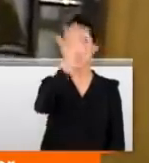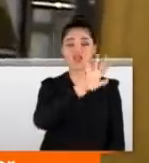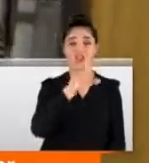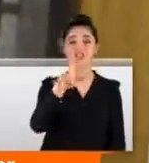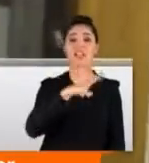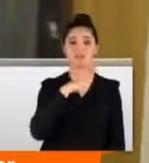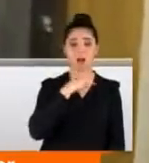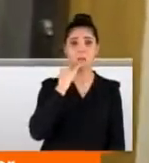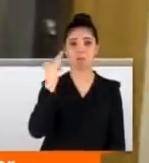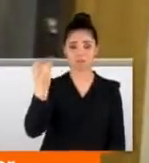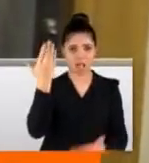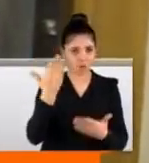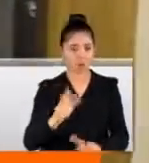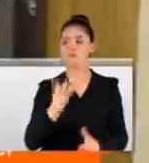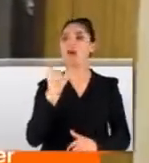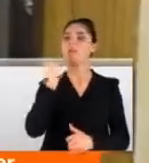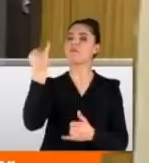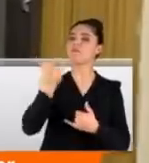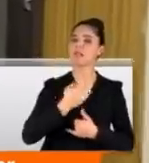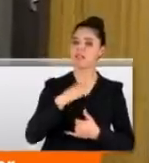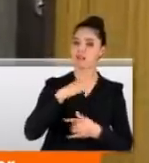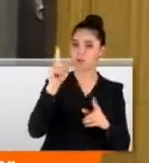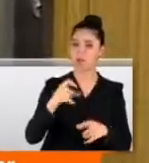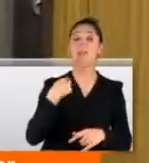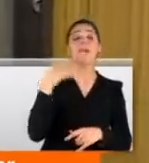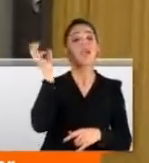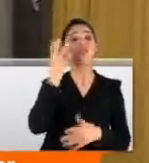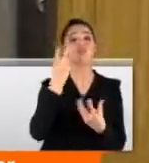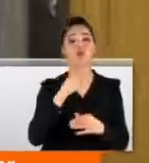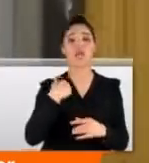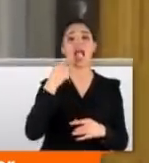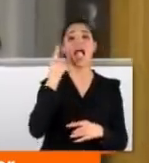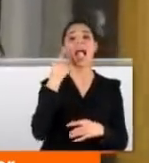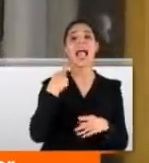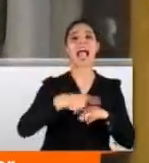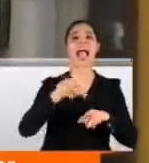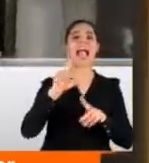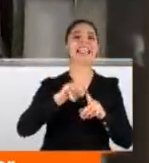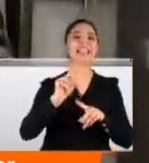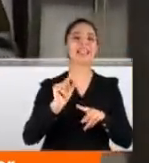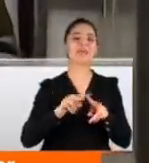böyle misafir kabul eden, giden? Benden duymuş olma ama eltim gidiyor.